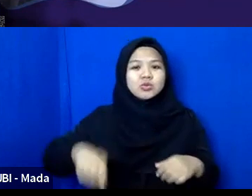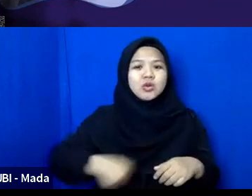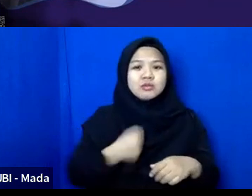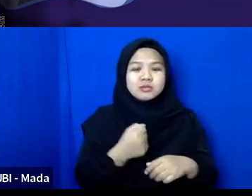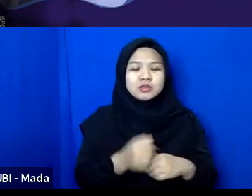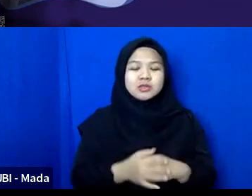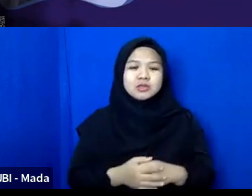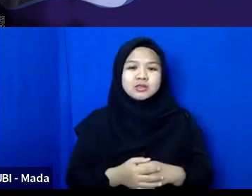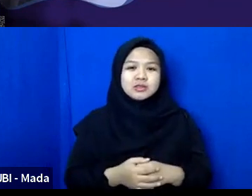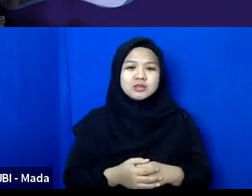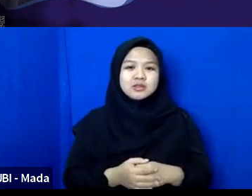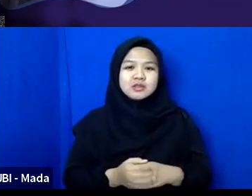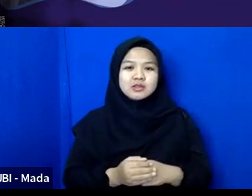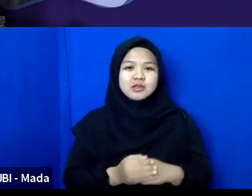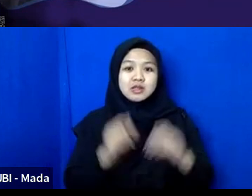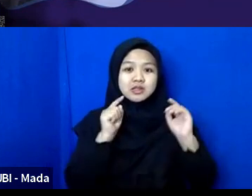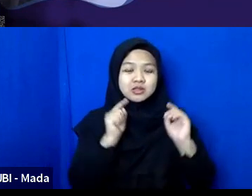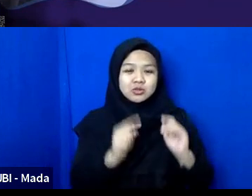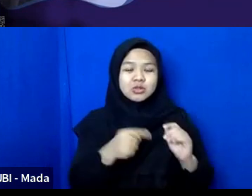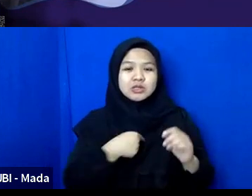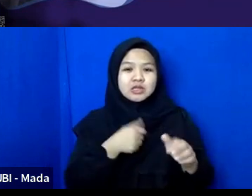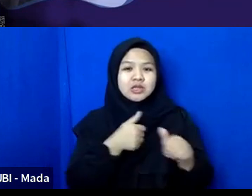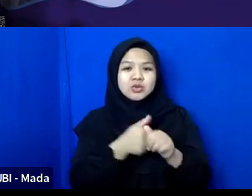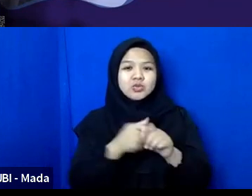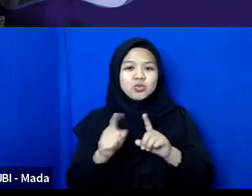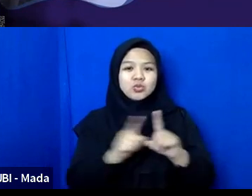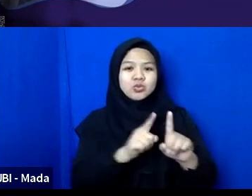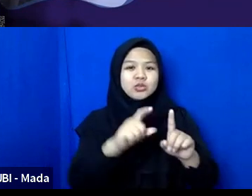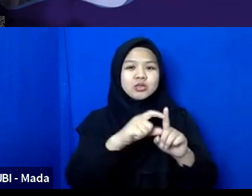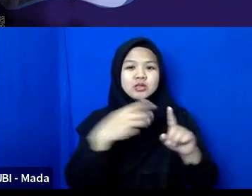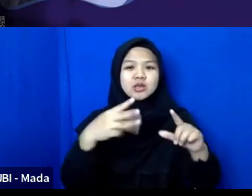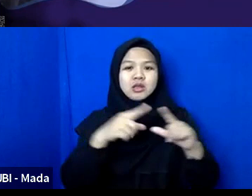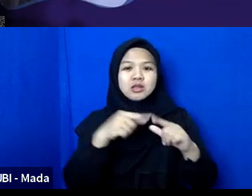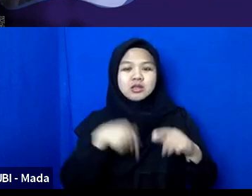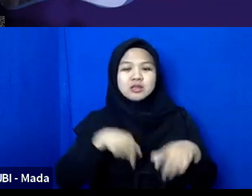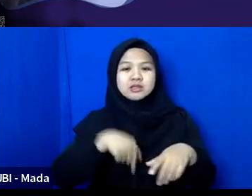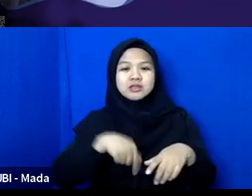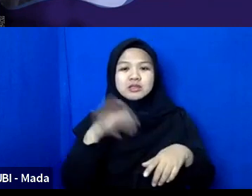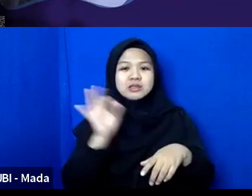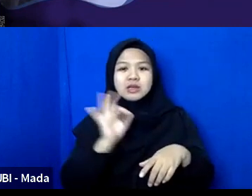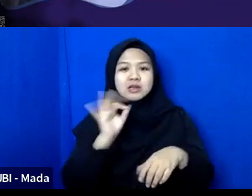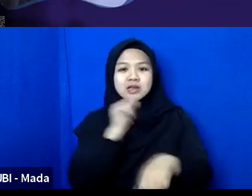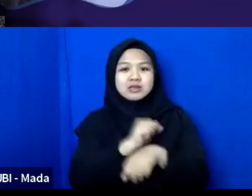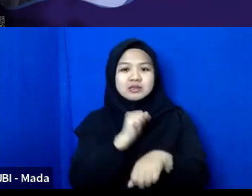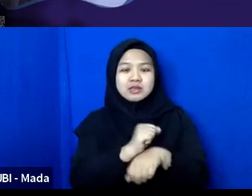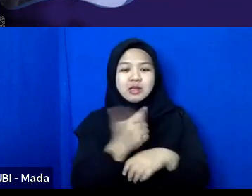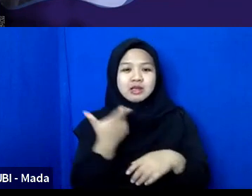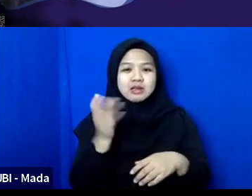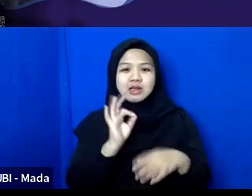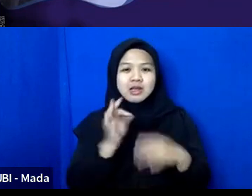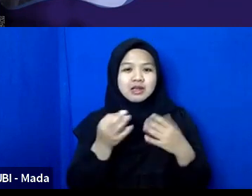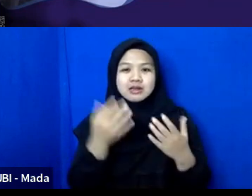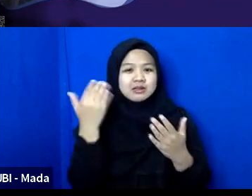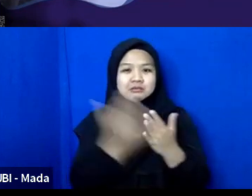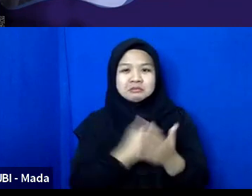gitu aja tuh Sejak saat itulah saya mengikuti Dea gitu Saya di sini ada kerja apa enggak Ia jobles mendapatkan